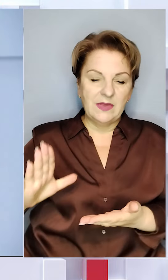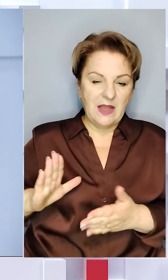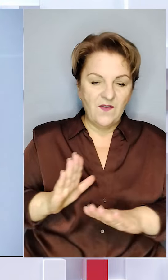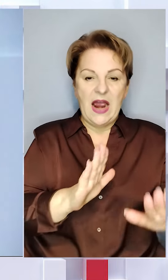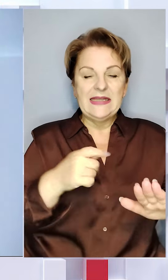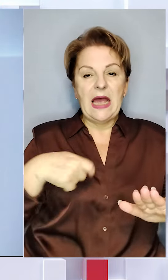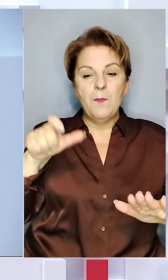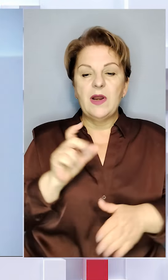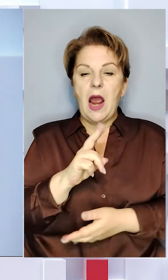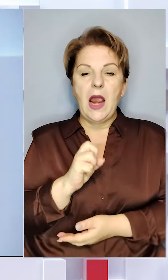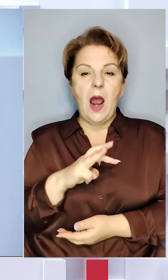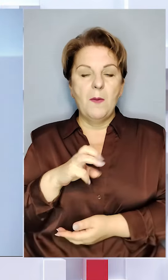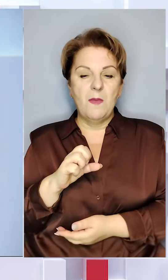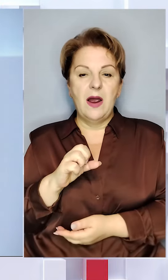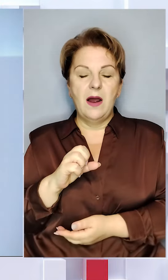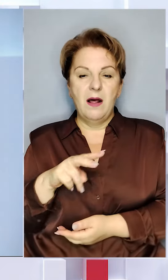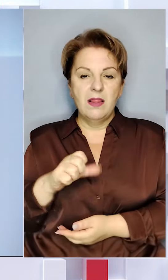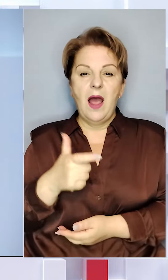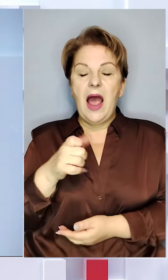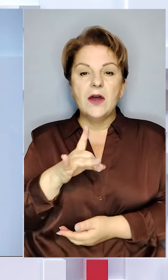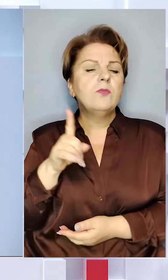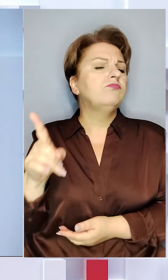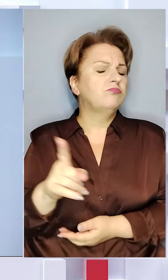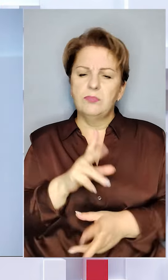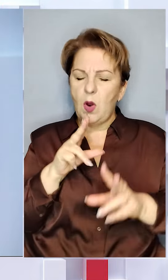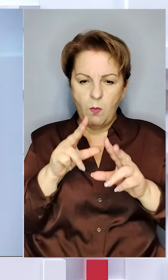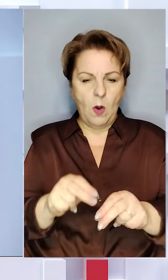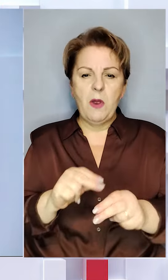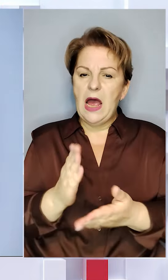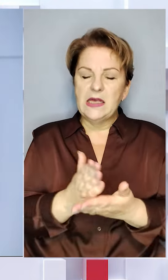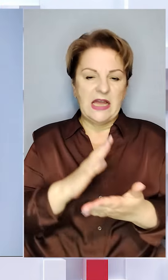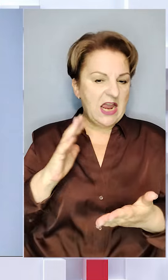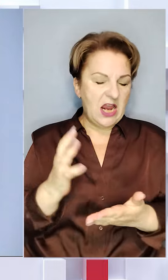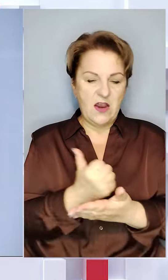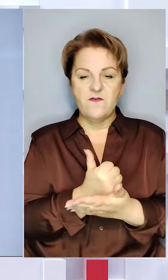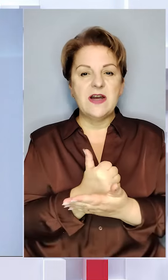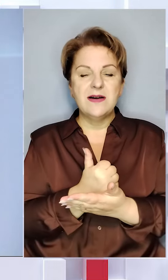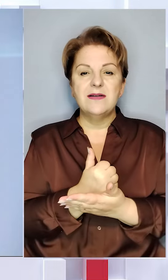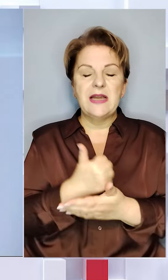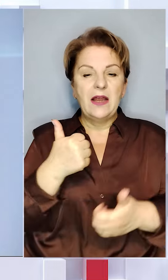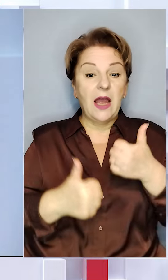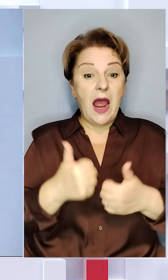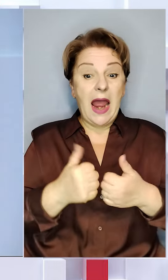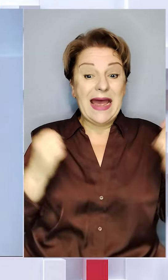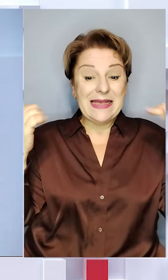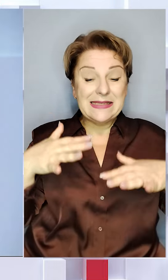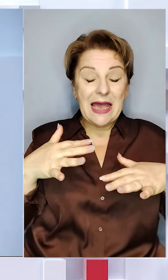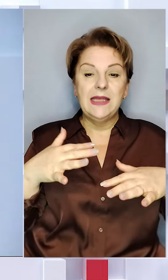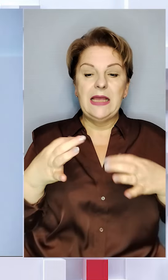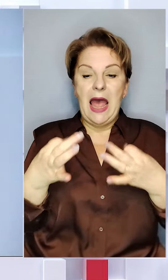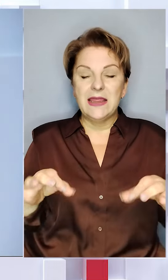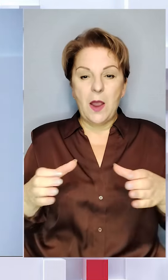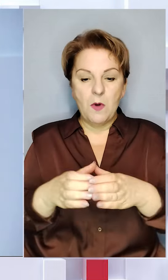віце-президентки Камали Гарріс. Та зі свого боку пообіцяла заслужити та виграти номінацію. З'їзд демократів запланований наприкінці